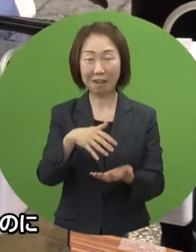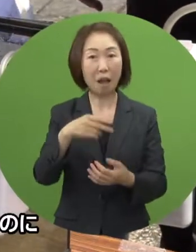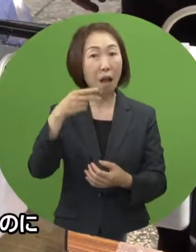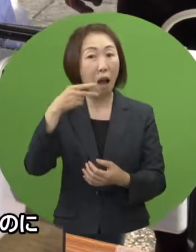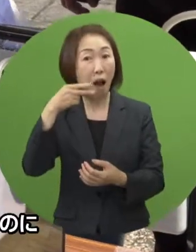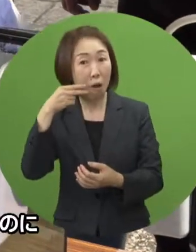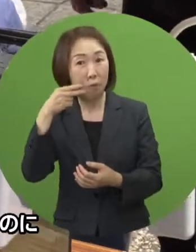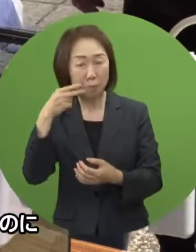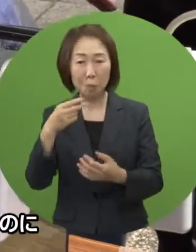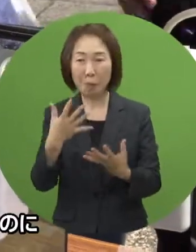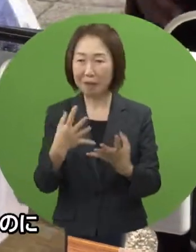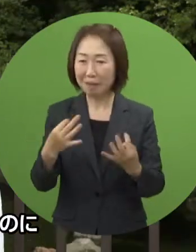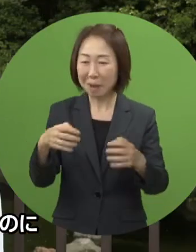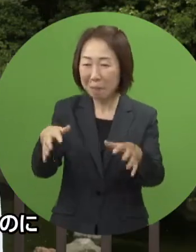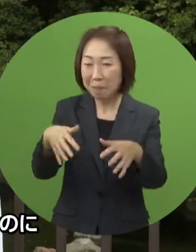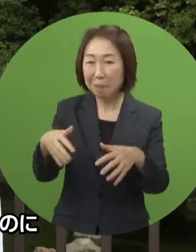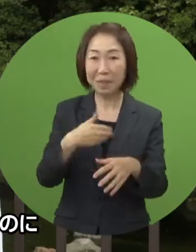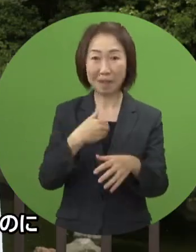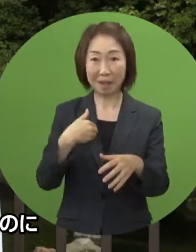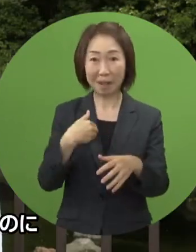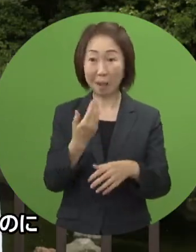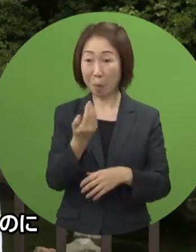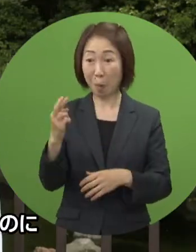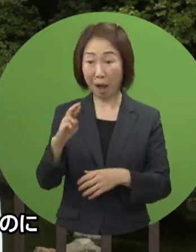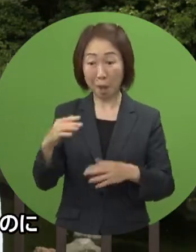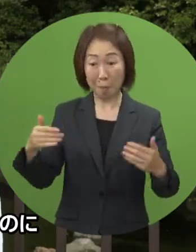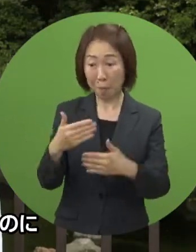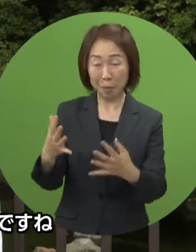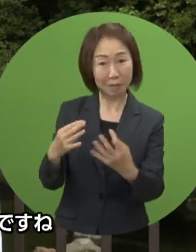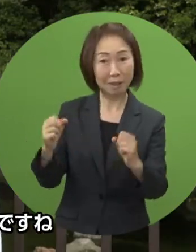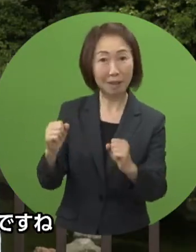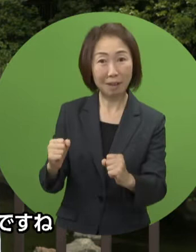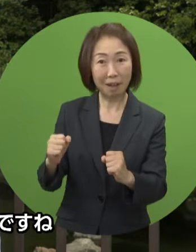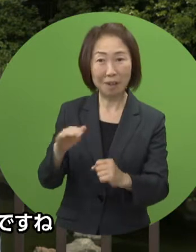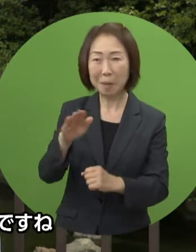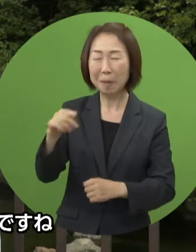ん、アユがいっぱい取れた、ボラもいっぱいいたというの